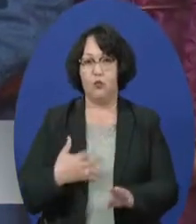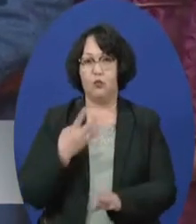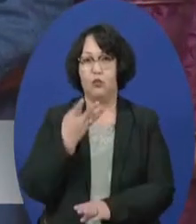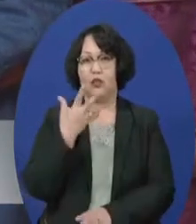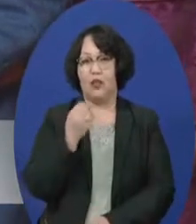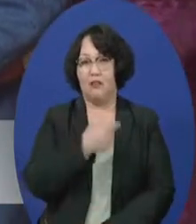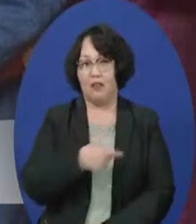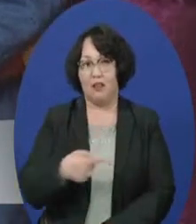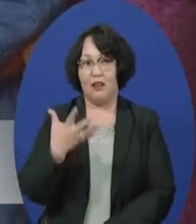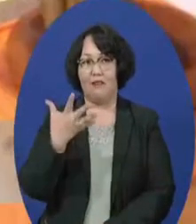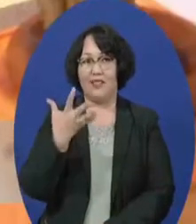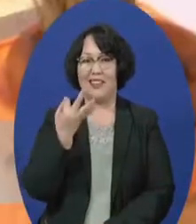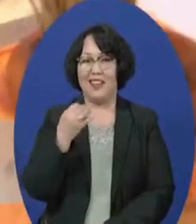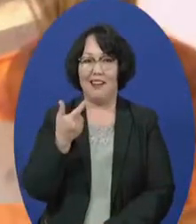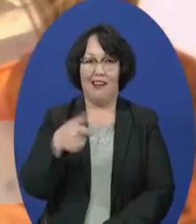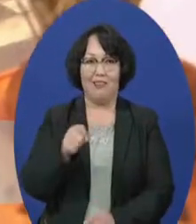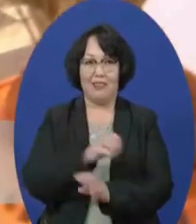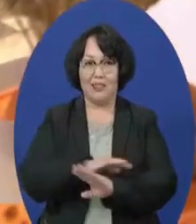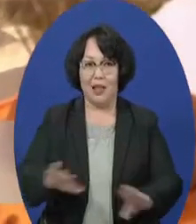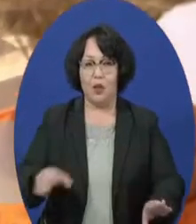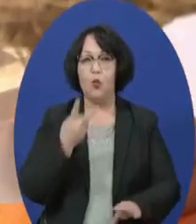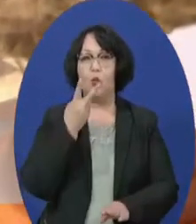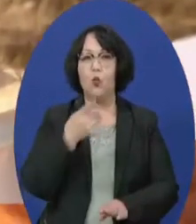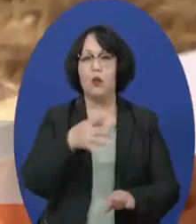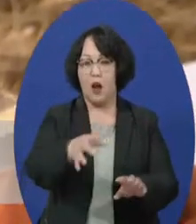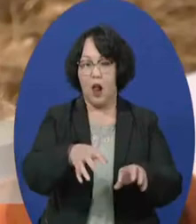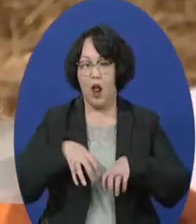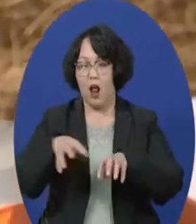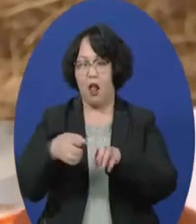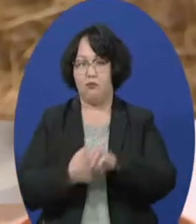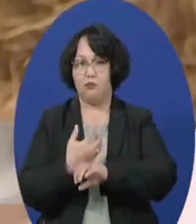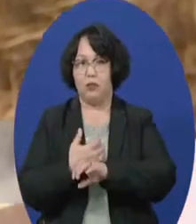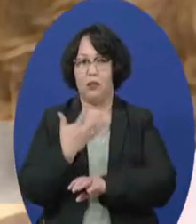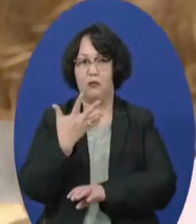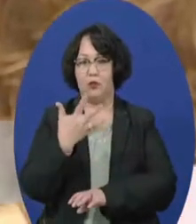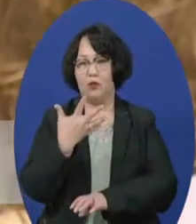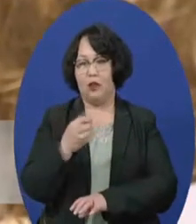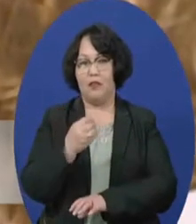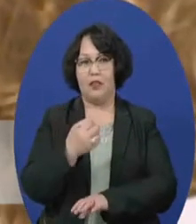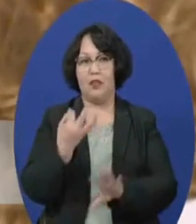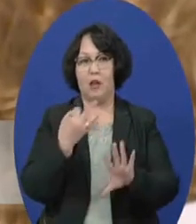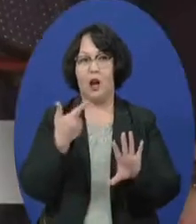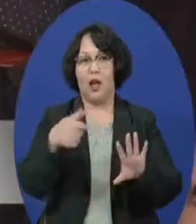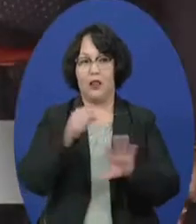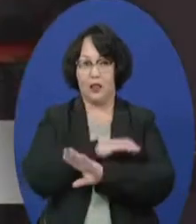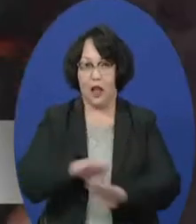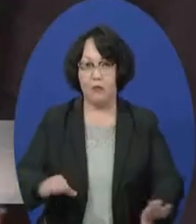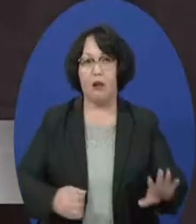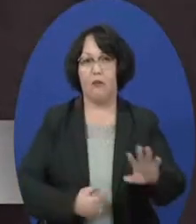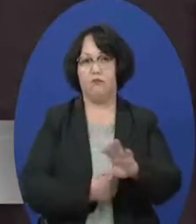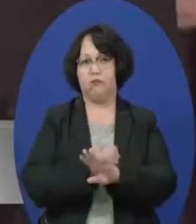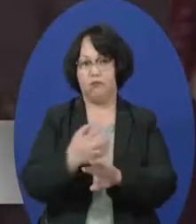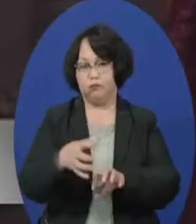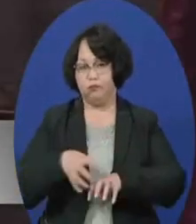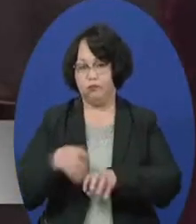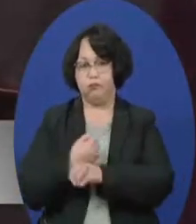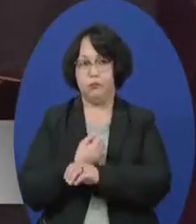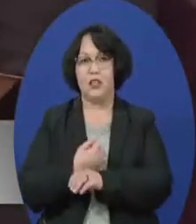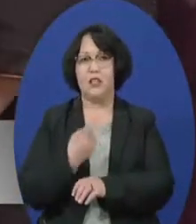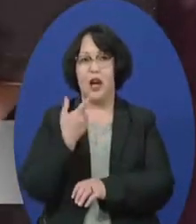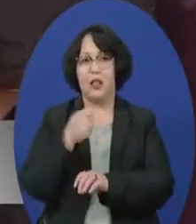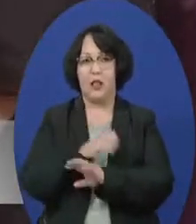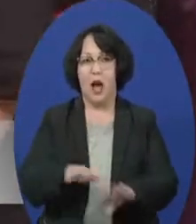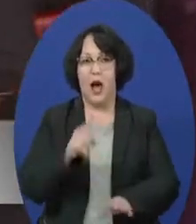450-аас 580-га талбайд үрсэлгээ хийж 550-аас 800-га талбайд урамш бэлтгэж 1га талбайгаас